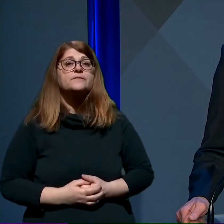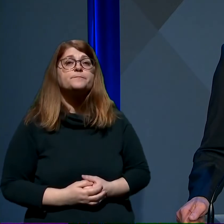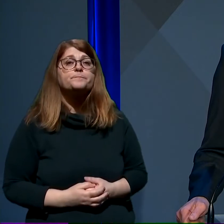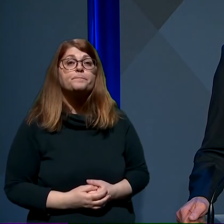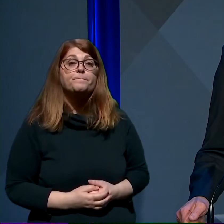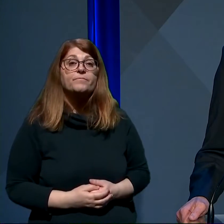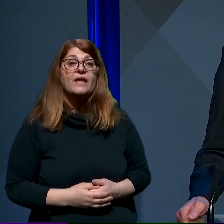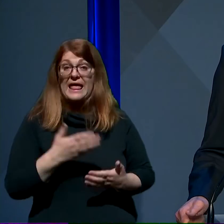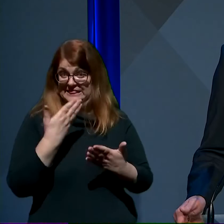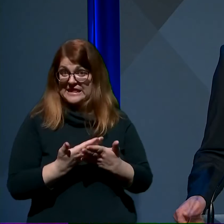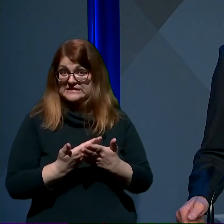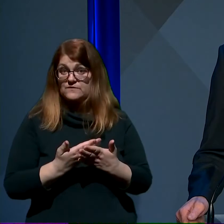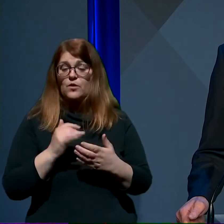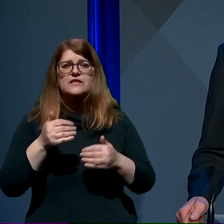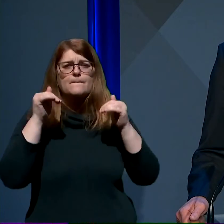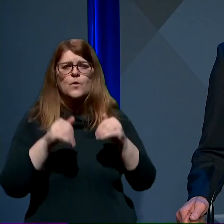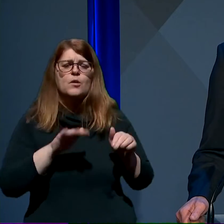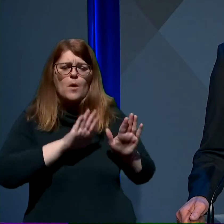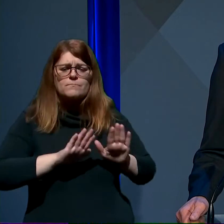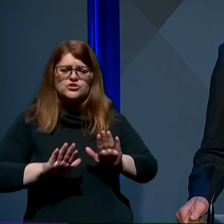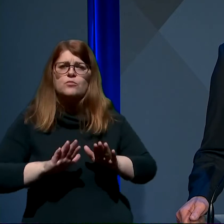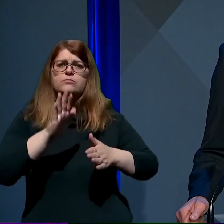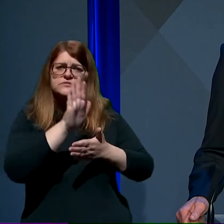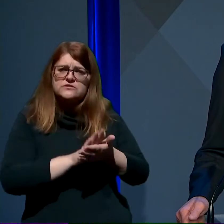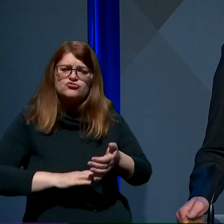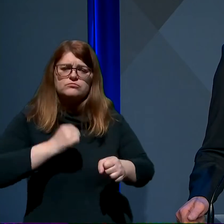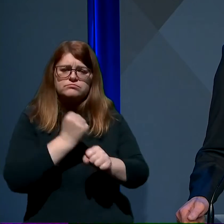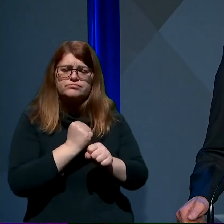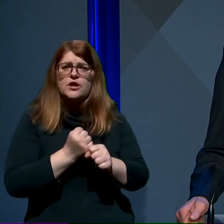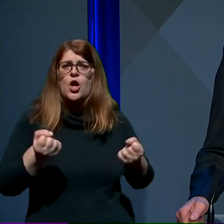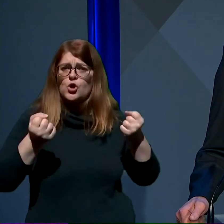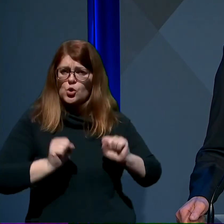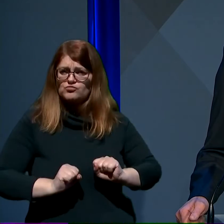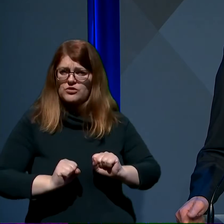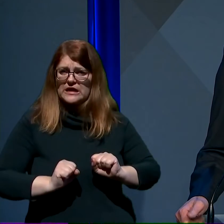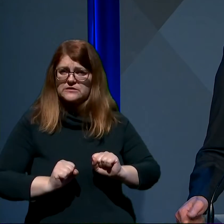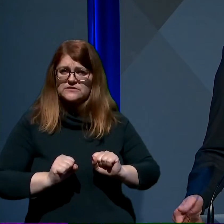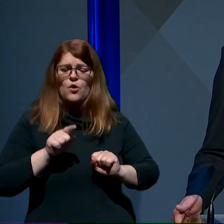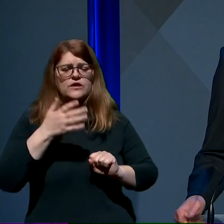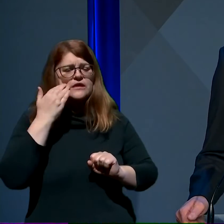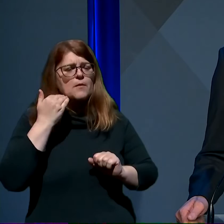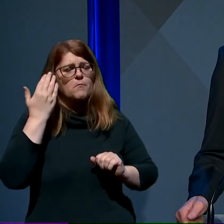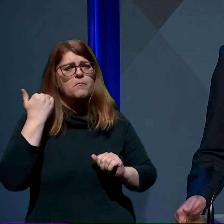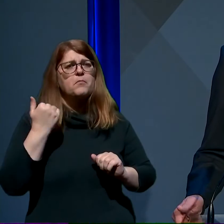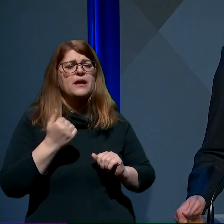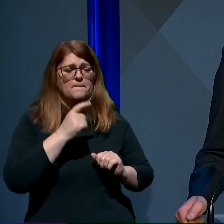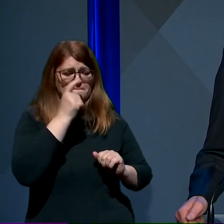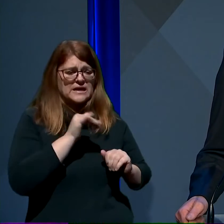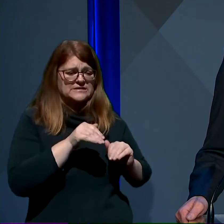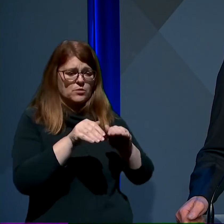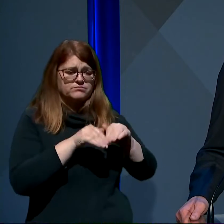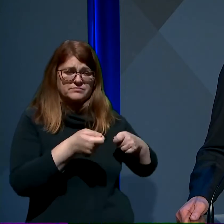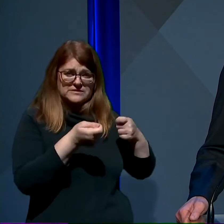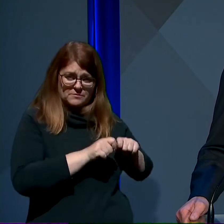Dejstvo je, da moramo postopoma zagnati gospodarsko kolesje, ki je bilo primorano za trenutek